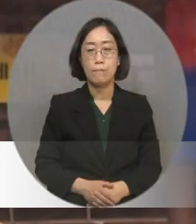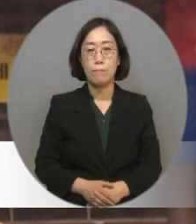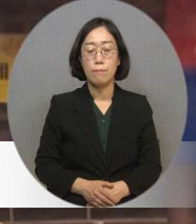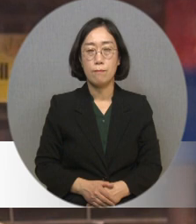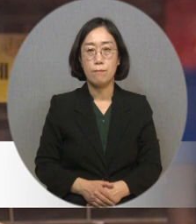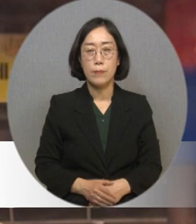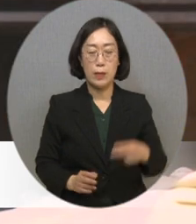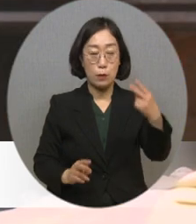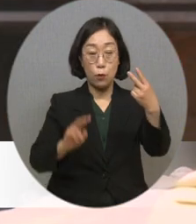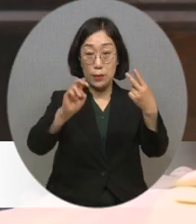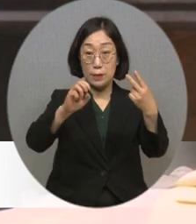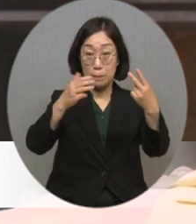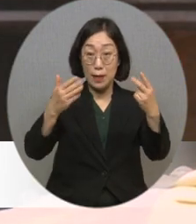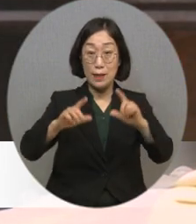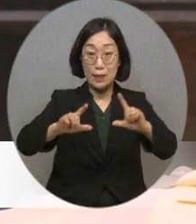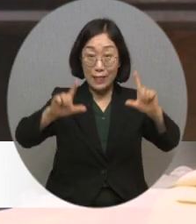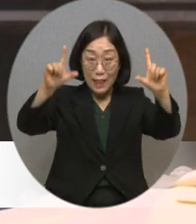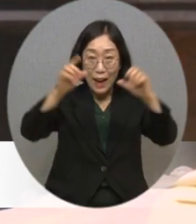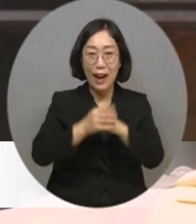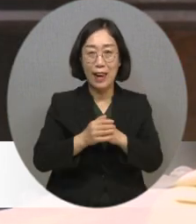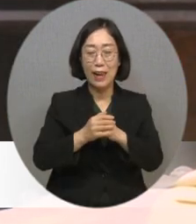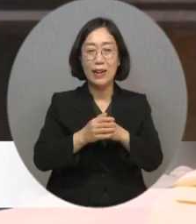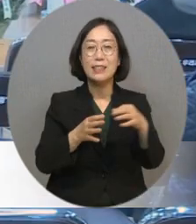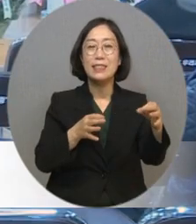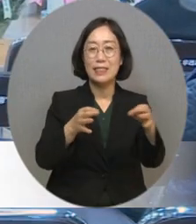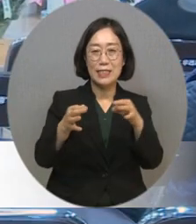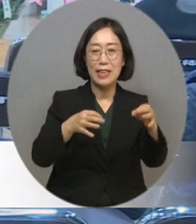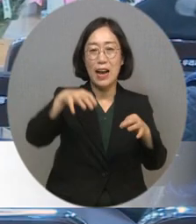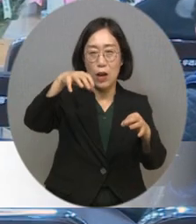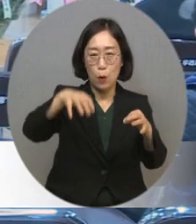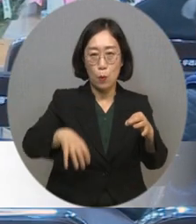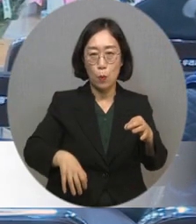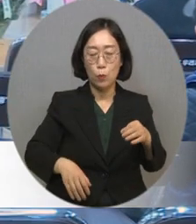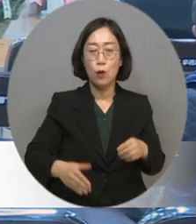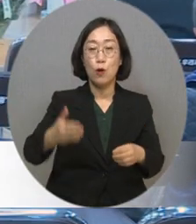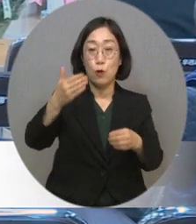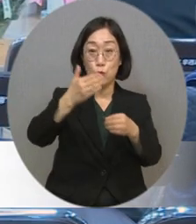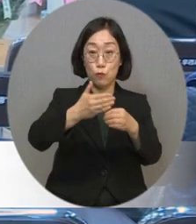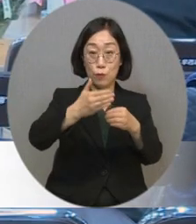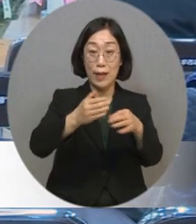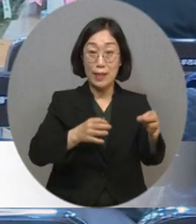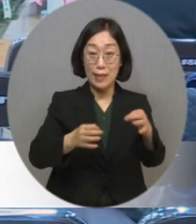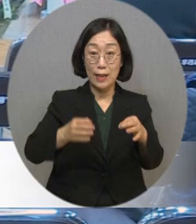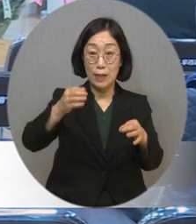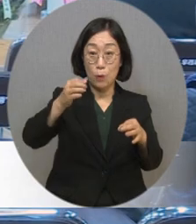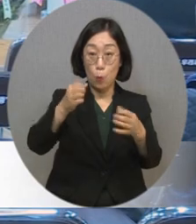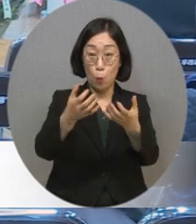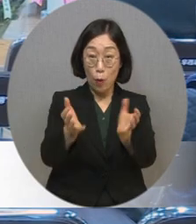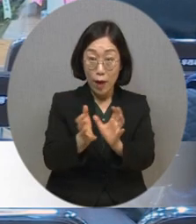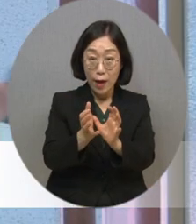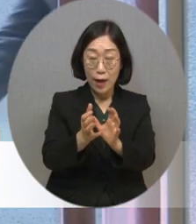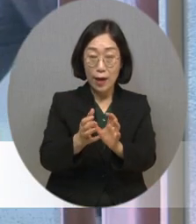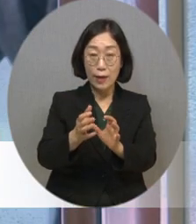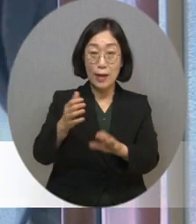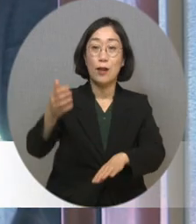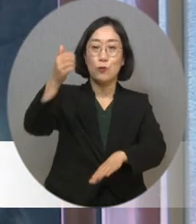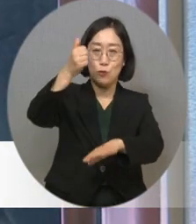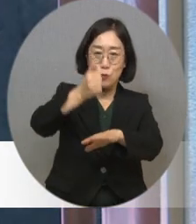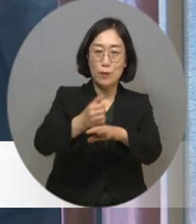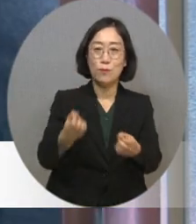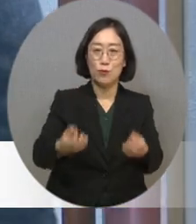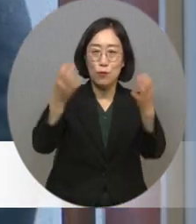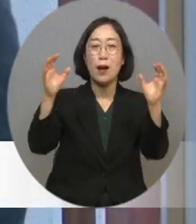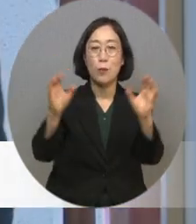28일 충북 청주시 육거리 전통시장에서 제9대 상인회장 취임식이 열렸습니다.